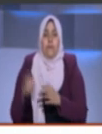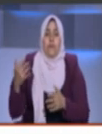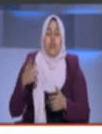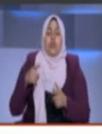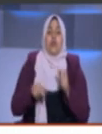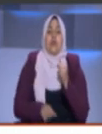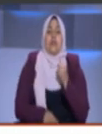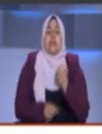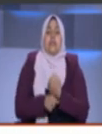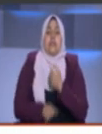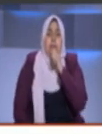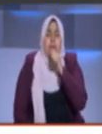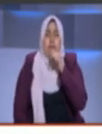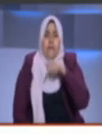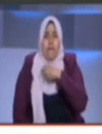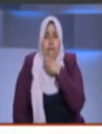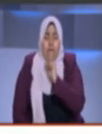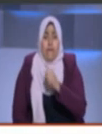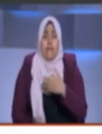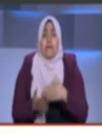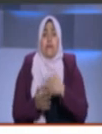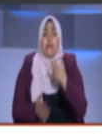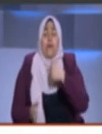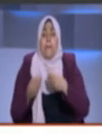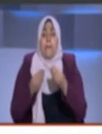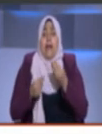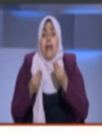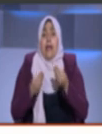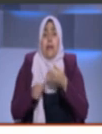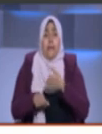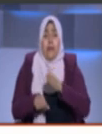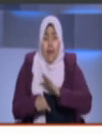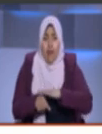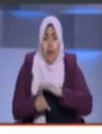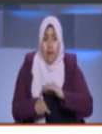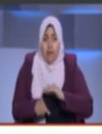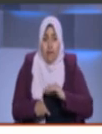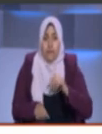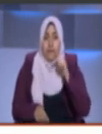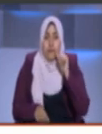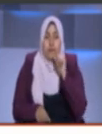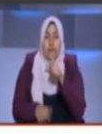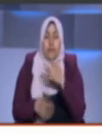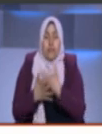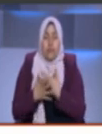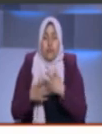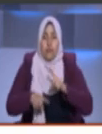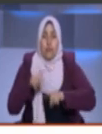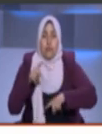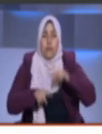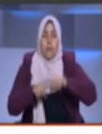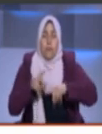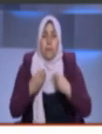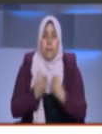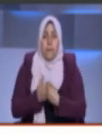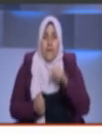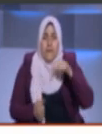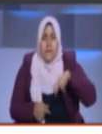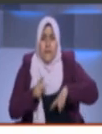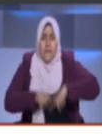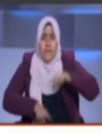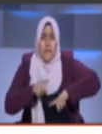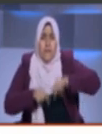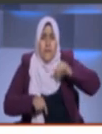شقير. يعني خالد والبعض يتحدث عن أنه هذه الاشتباكات التي حدثت في فيلنوف